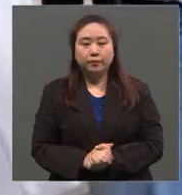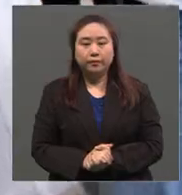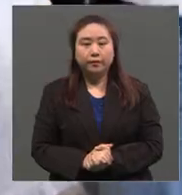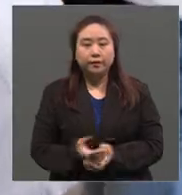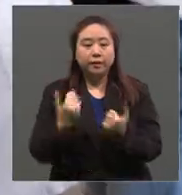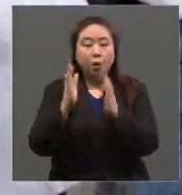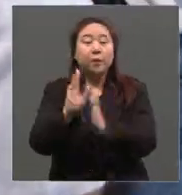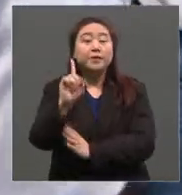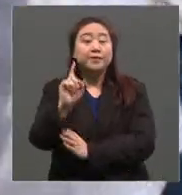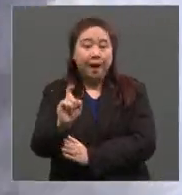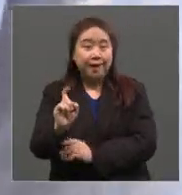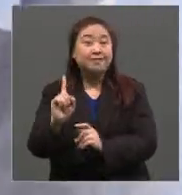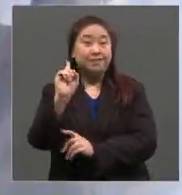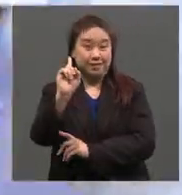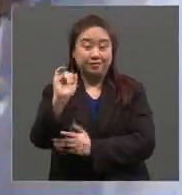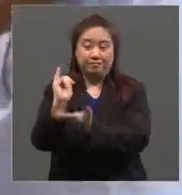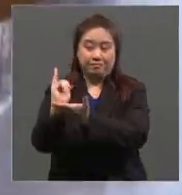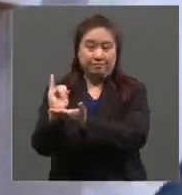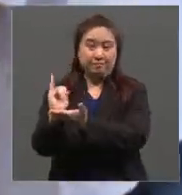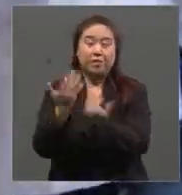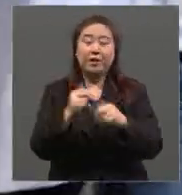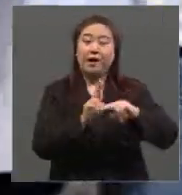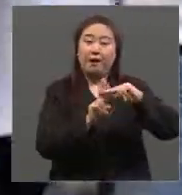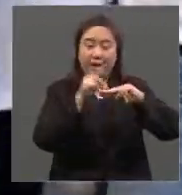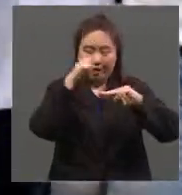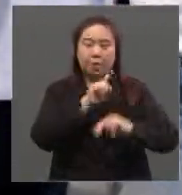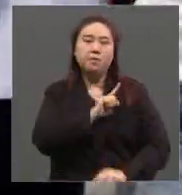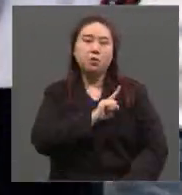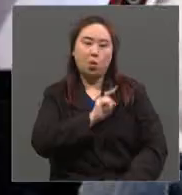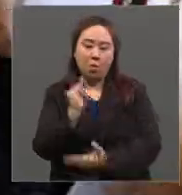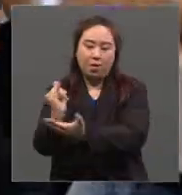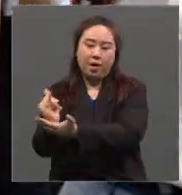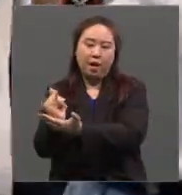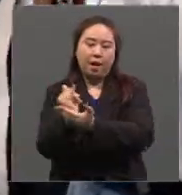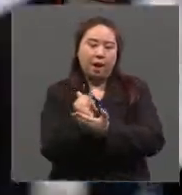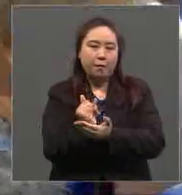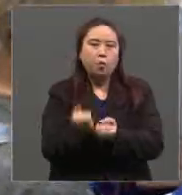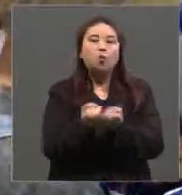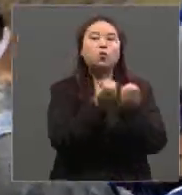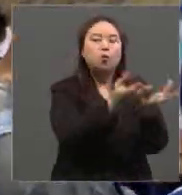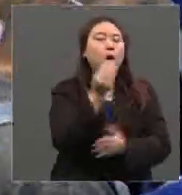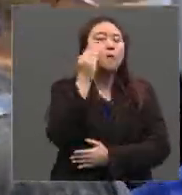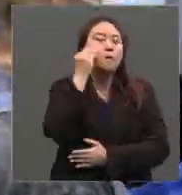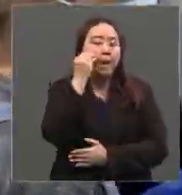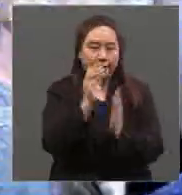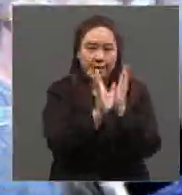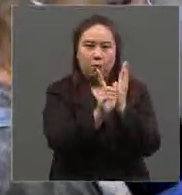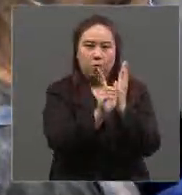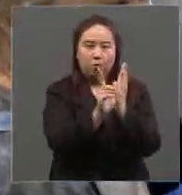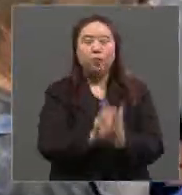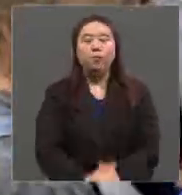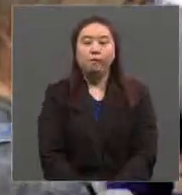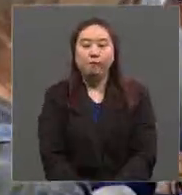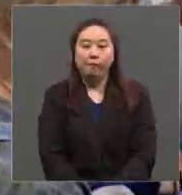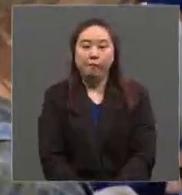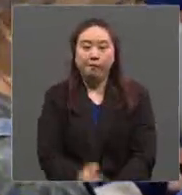ร่างผู้เสียชีวิต1ท่านนะครับทางสภากาชาดไทยก็รับหน้าที่ดำเนินการส่งกลับไปยังบ้านเกิดของน้องที่จังหวัดชัยภูมิ